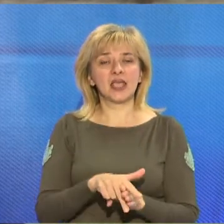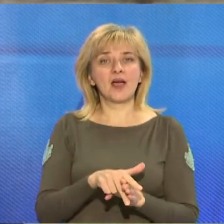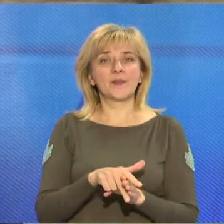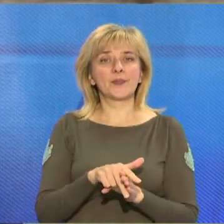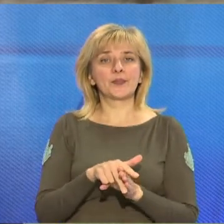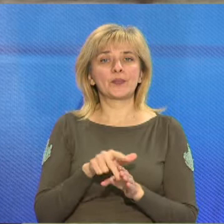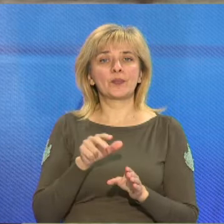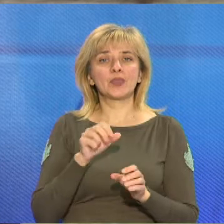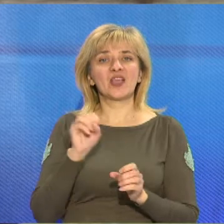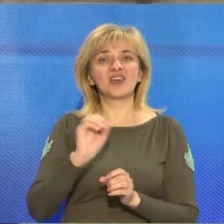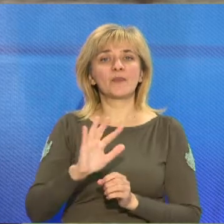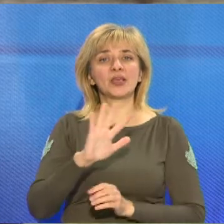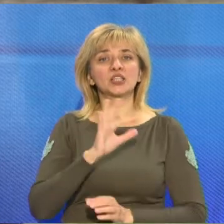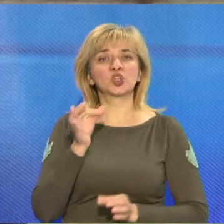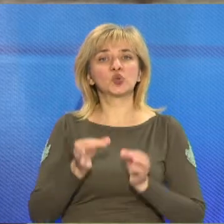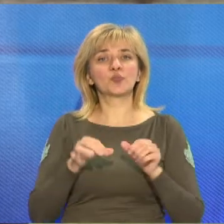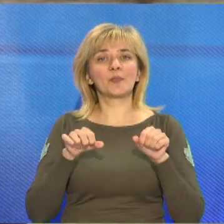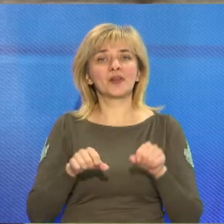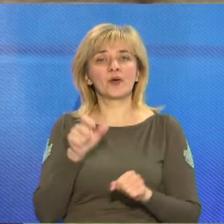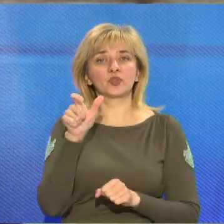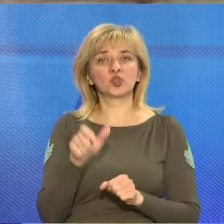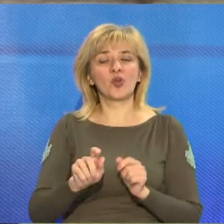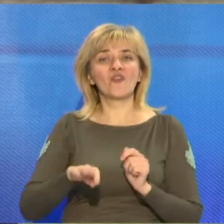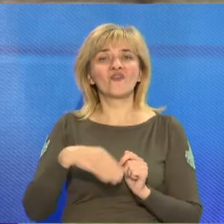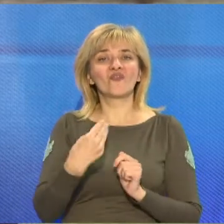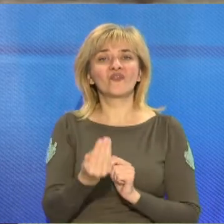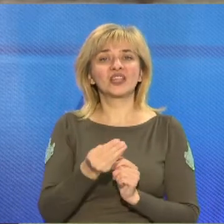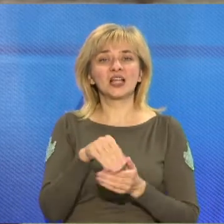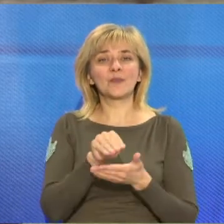Европейский суд по правам человека вообще выдал предписание